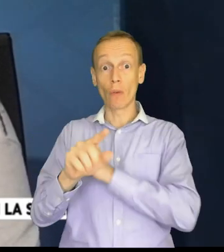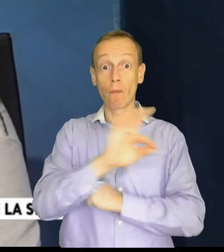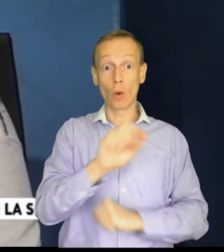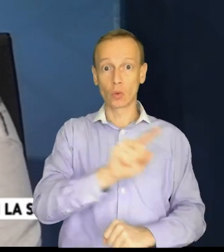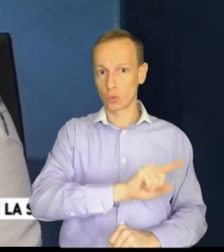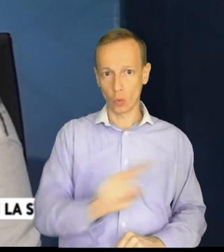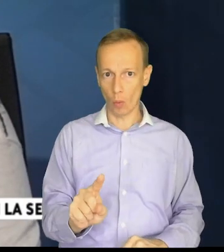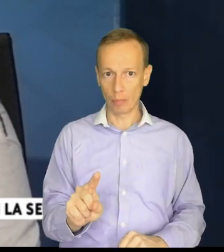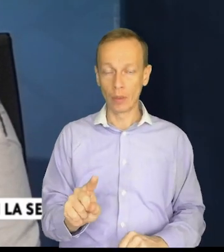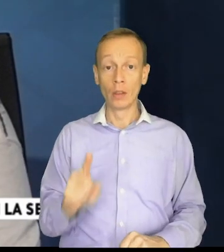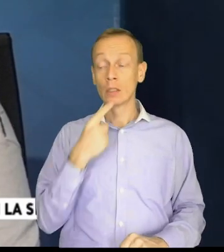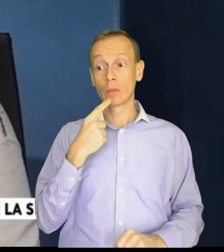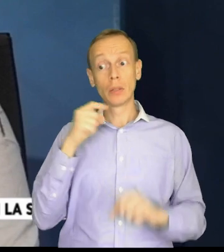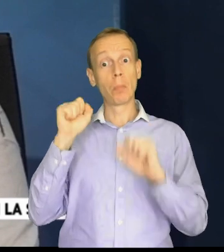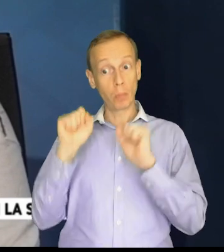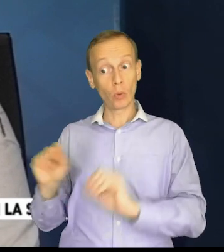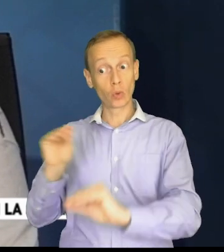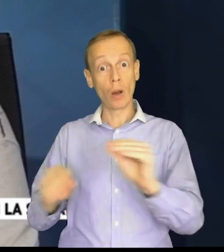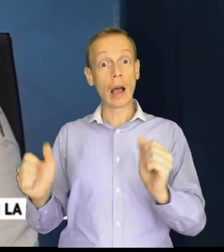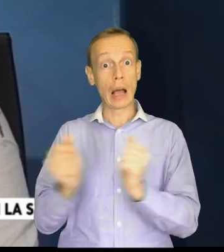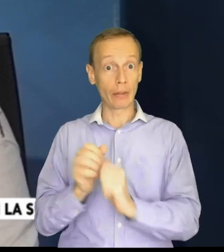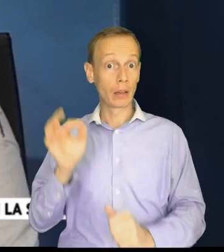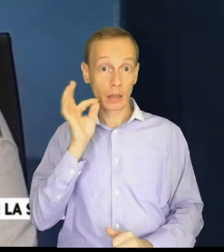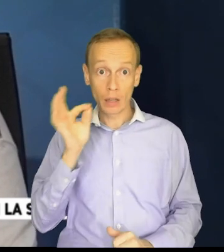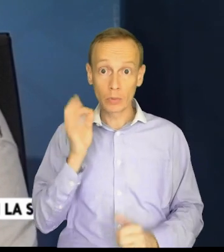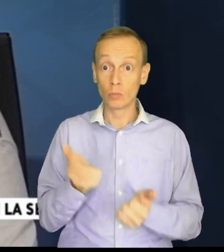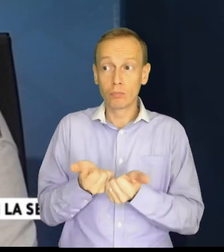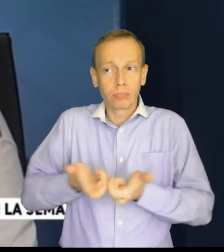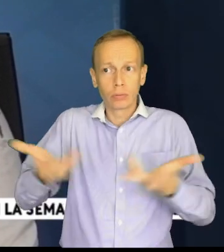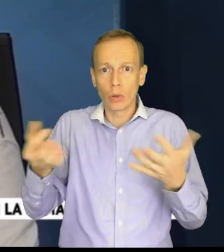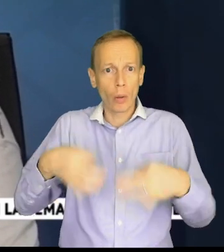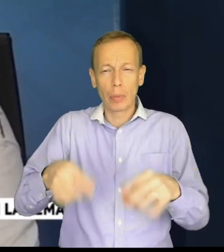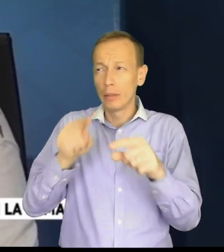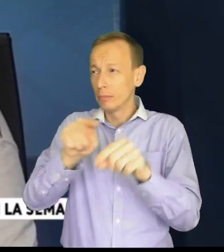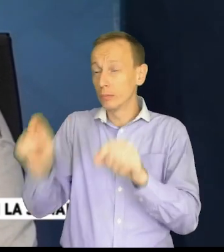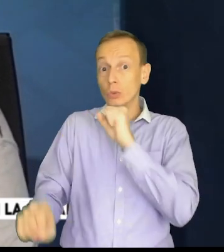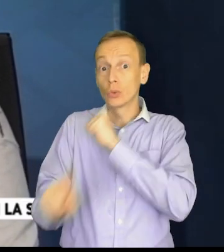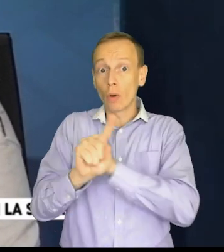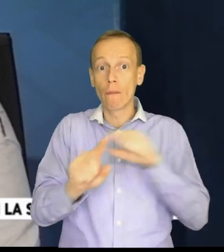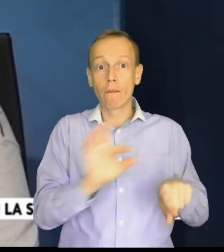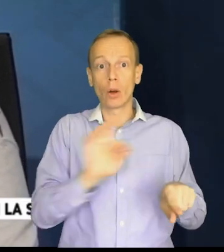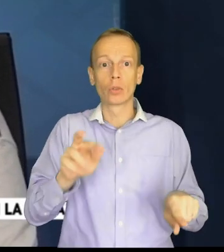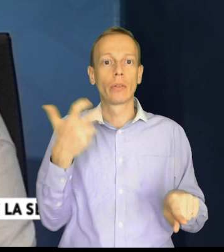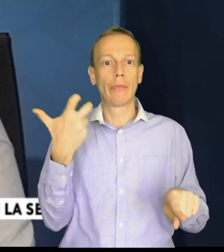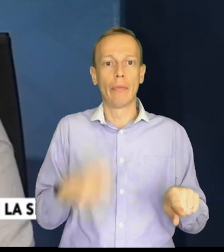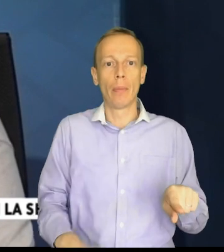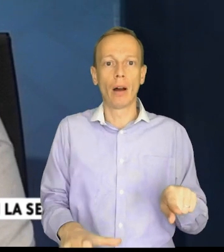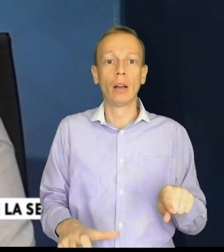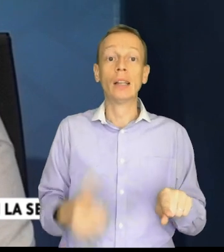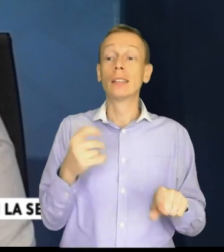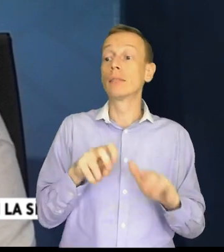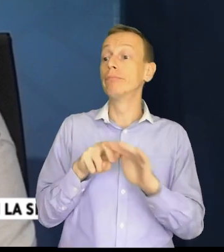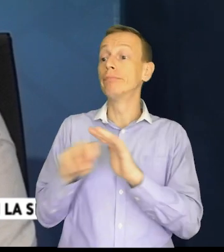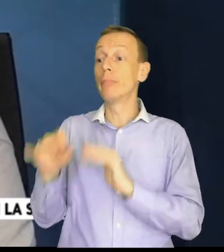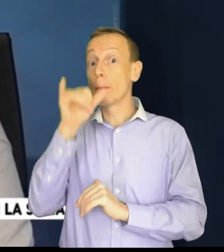une alternative qui est possible. C'est un soin qui est possible et disponible dans beaucoup de pays, sauf en France. Et bien le fait d'aller se soigner en